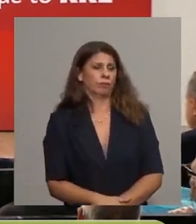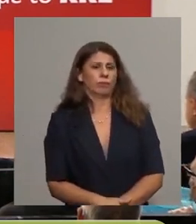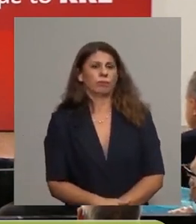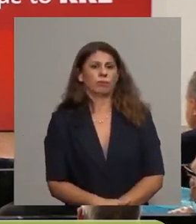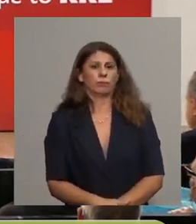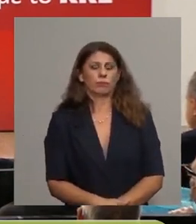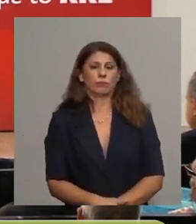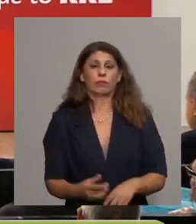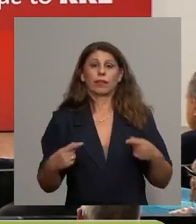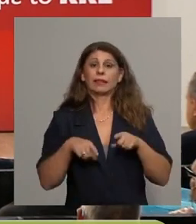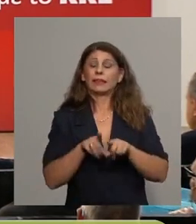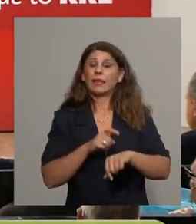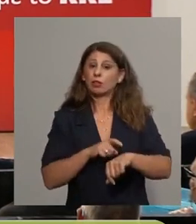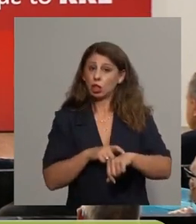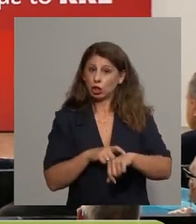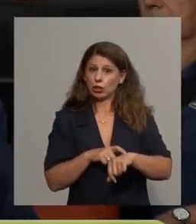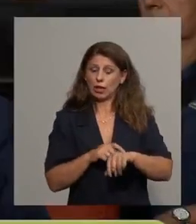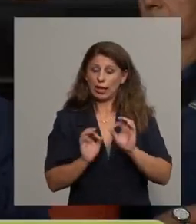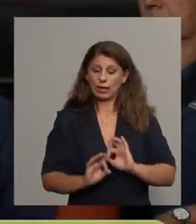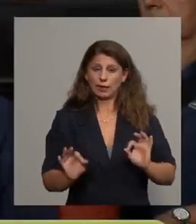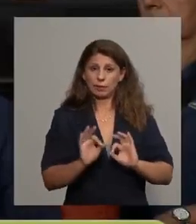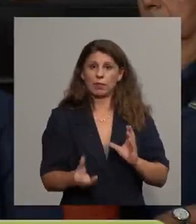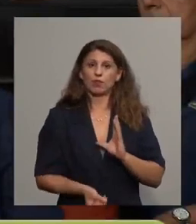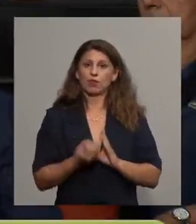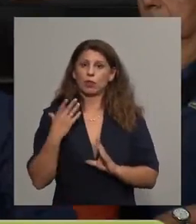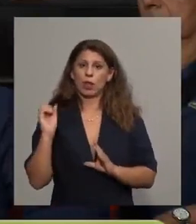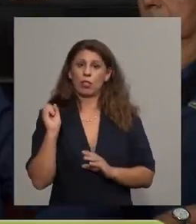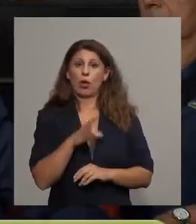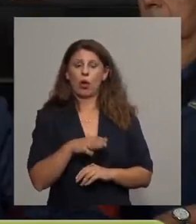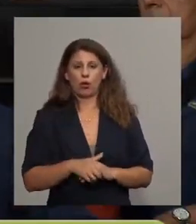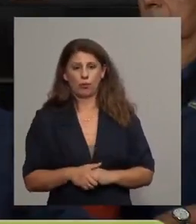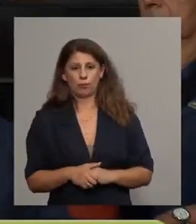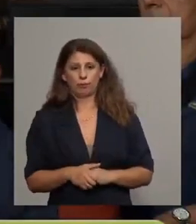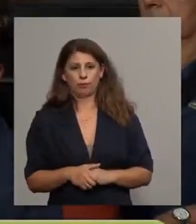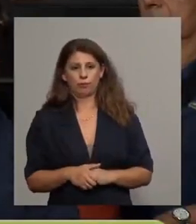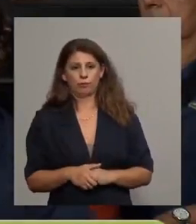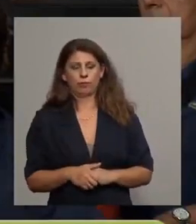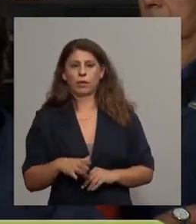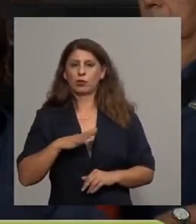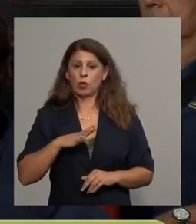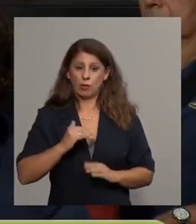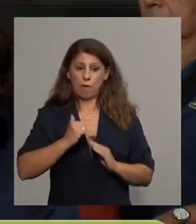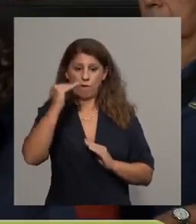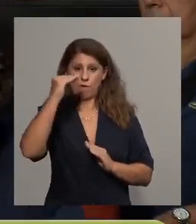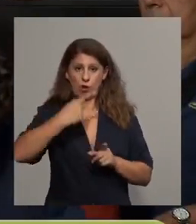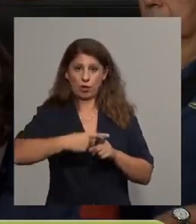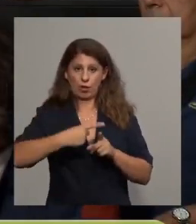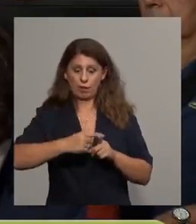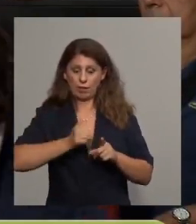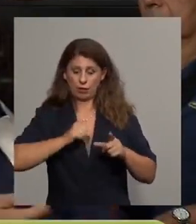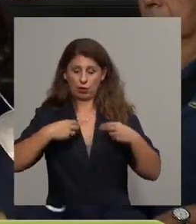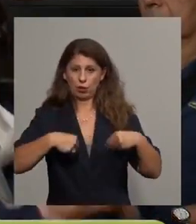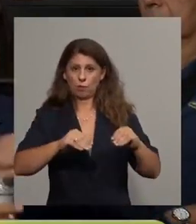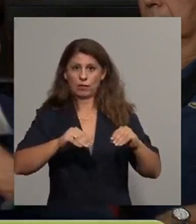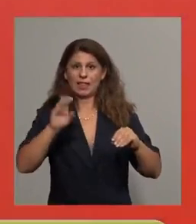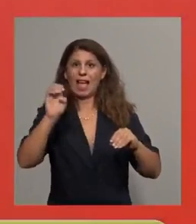Ταυτόχρονα ετοιμάζεται και νέο δωράκι για το λαό της Βόρειας Ελλάδας με την ιδιωτικοποίηση